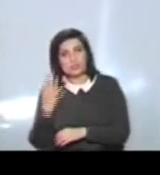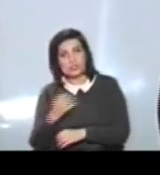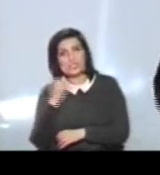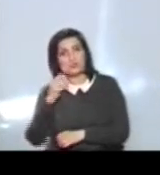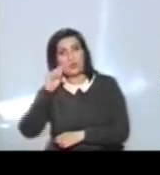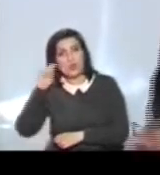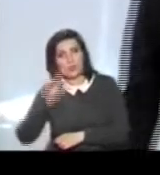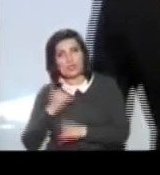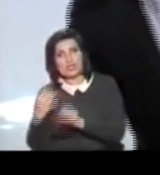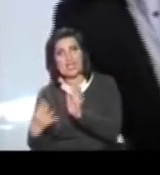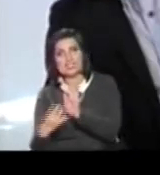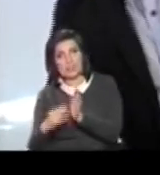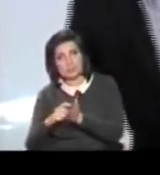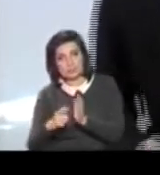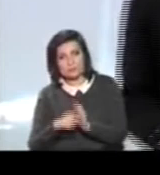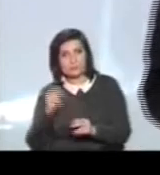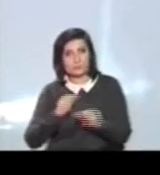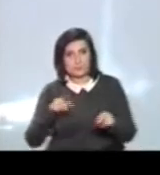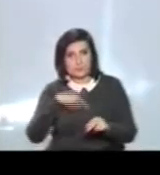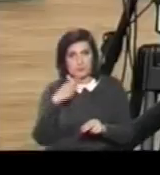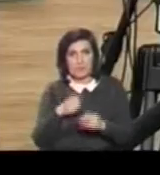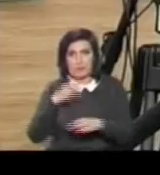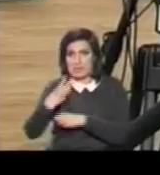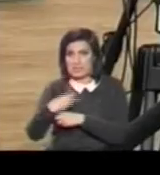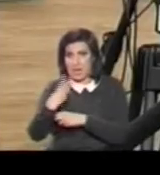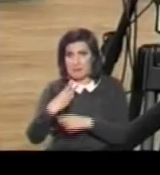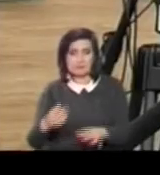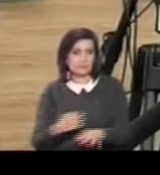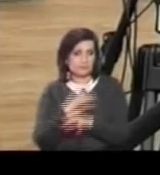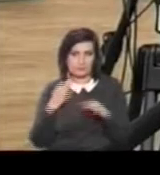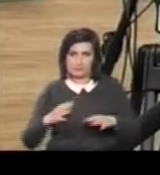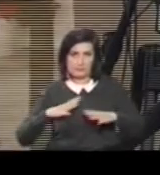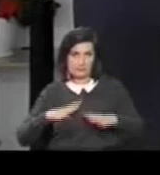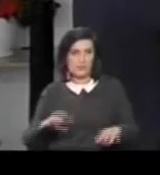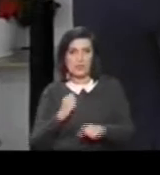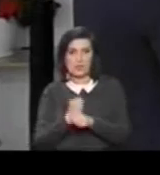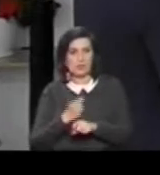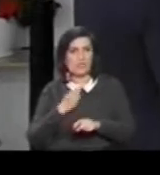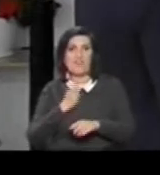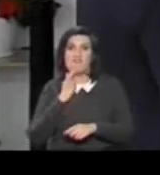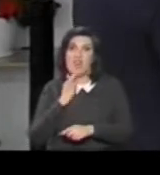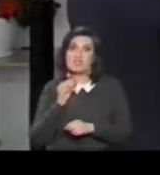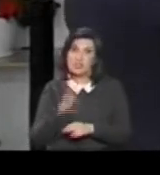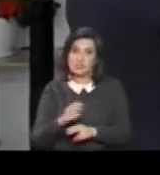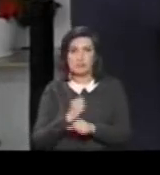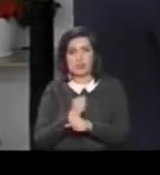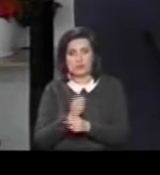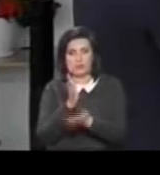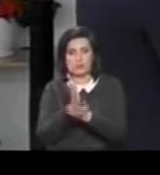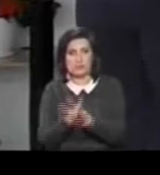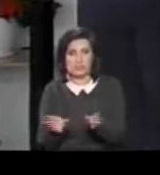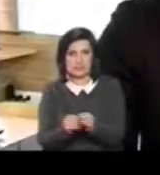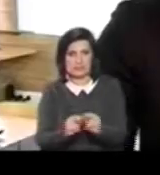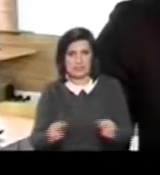з історії України для 9-го. Учитель каже, що перед камерою уроків ще ніколи не проводив, і робити це важче, аніж працювати безпосередньо